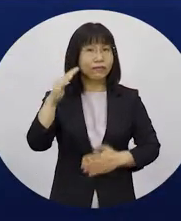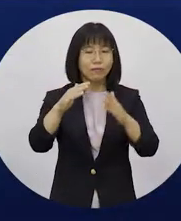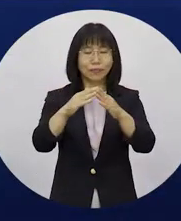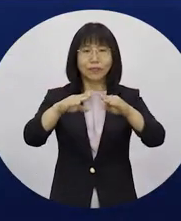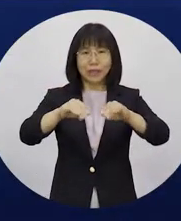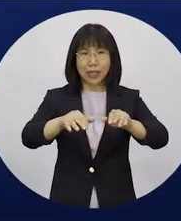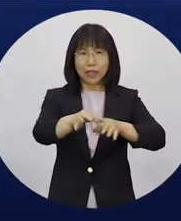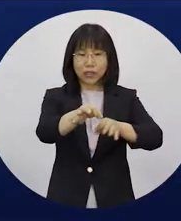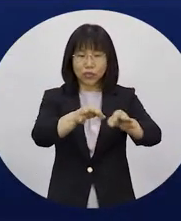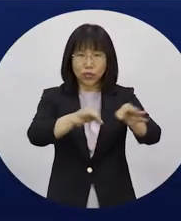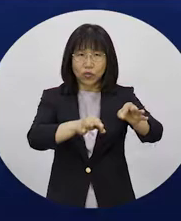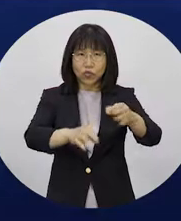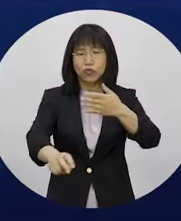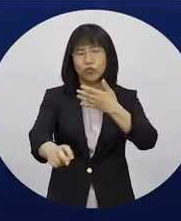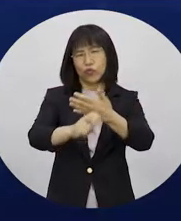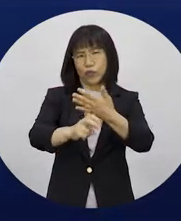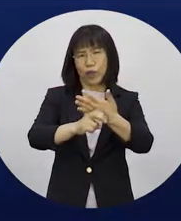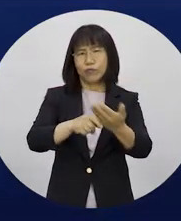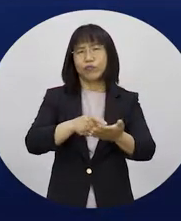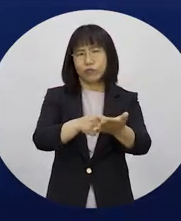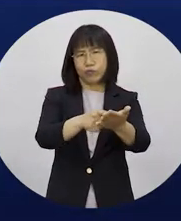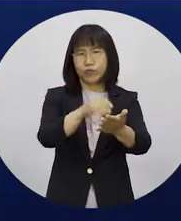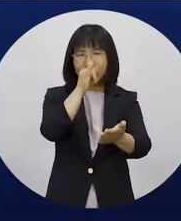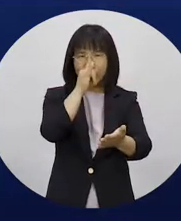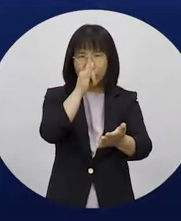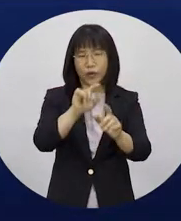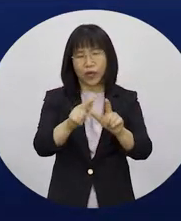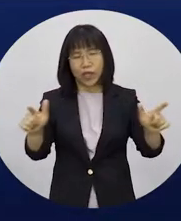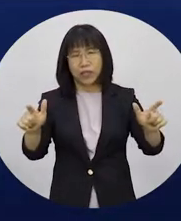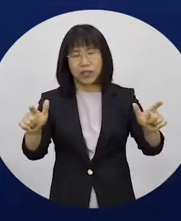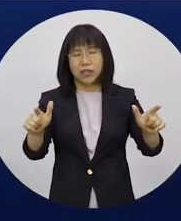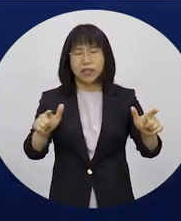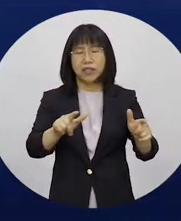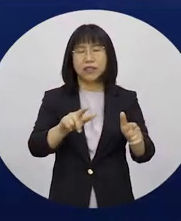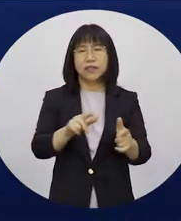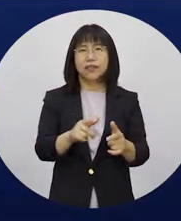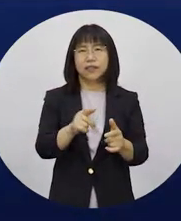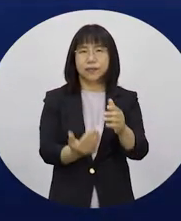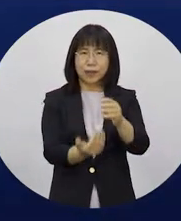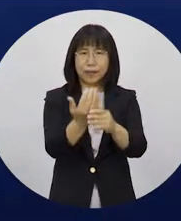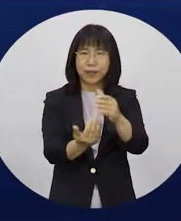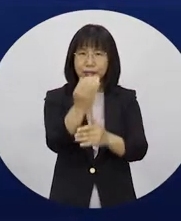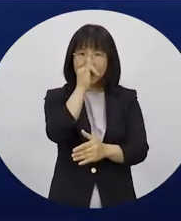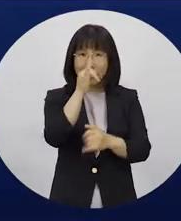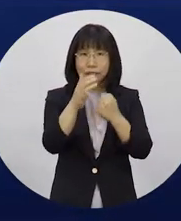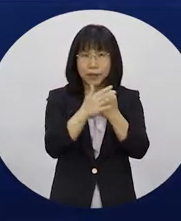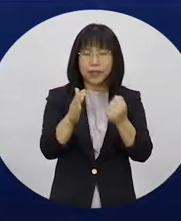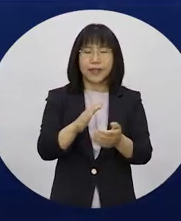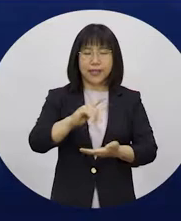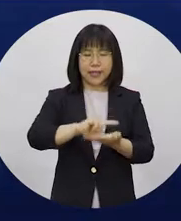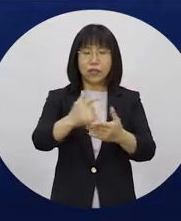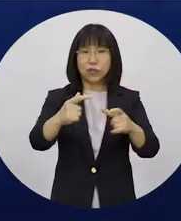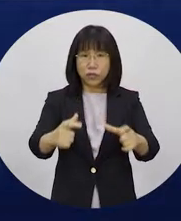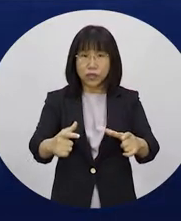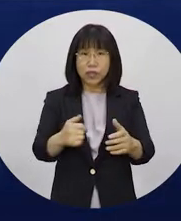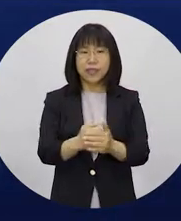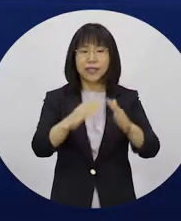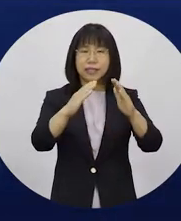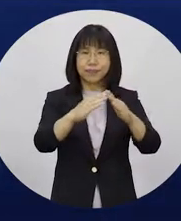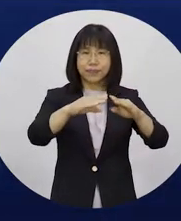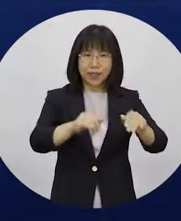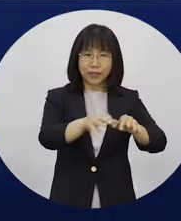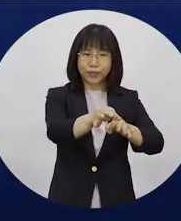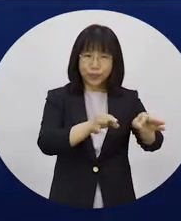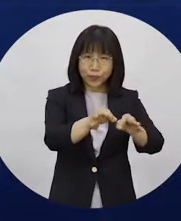최근 부동산 거래 신고 위반 사례와 부동산 중개 관련 민원, 행정처분 건수가 많아지고 있는데요.